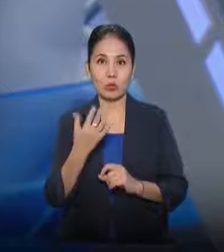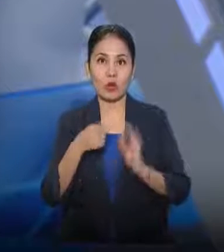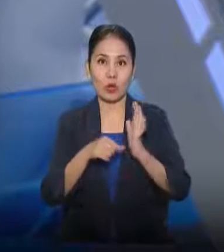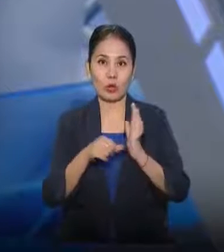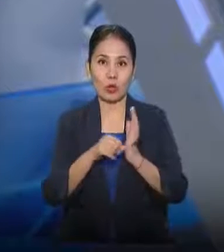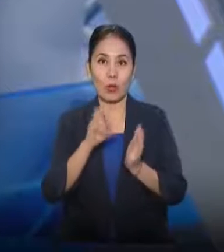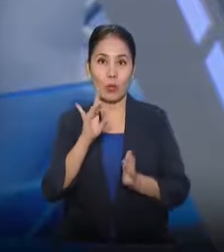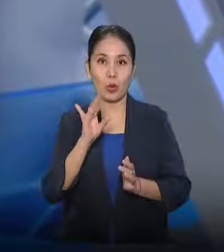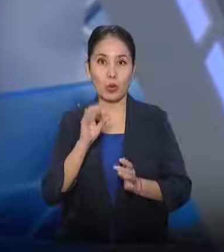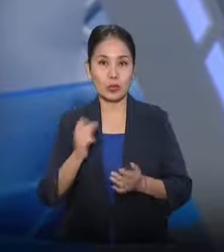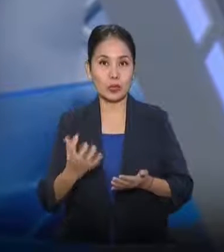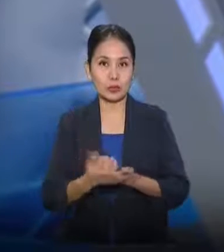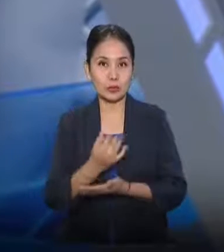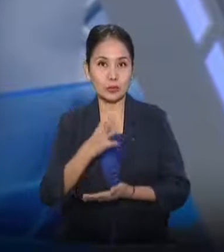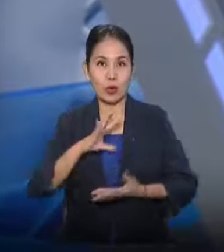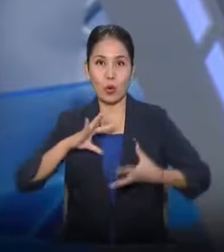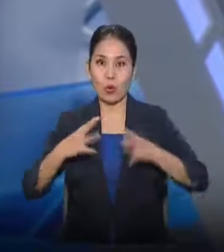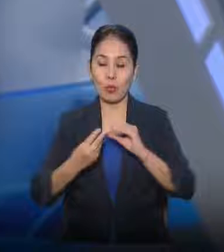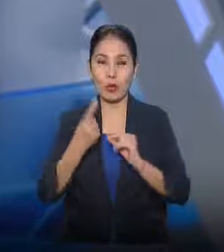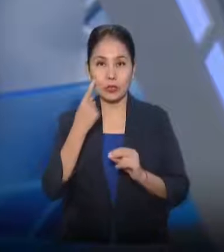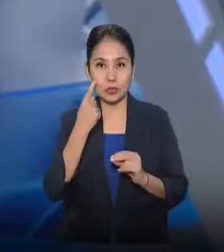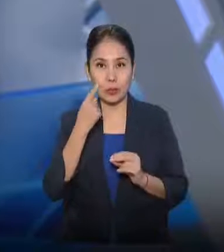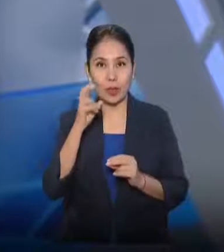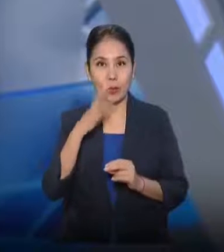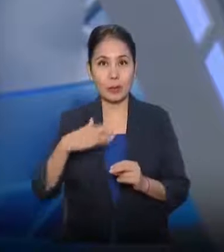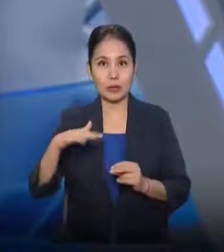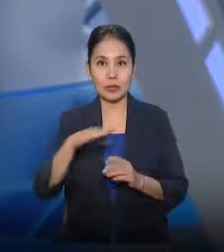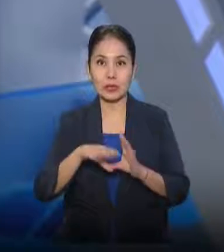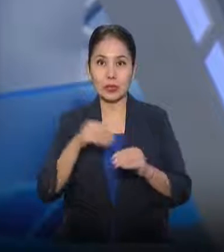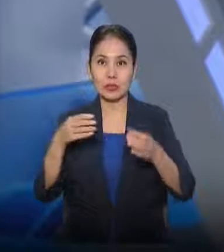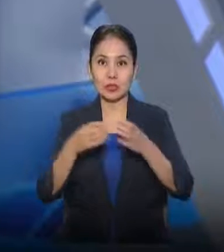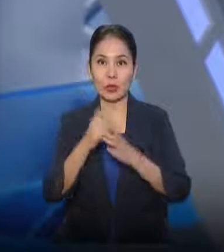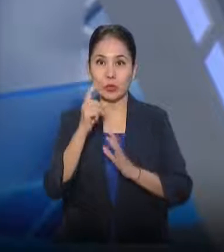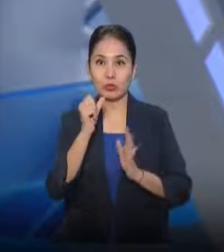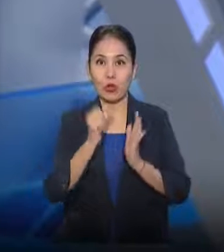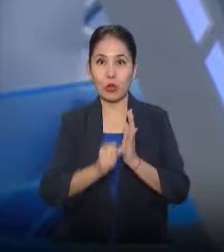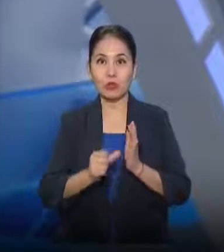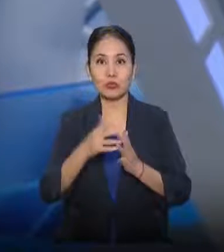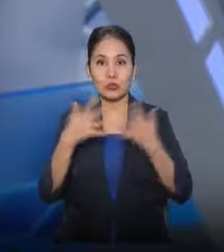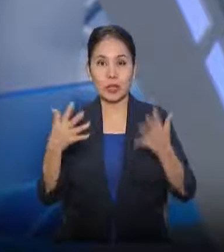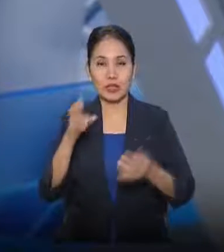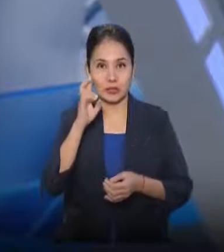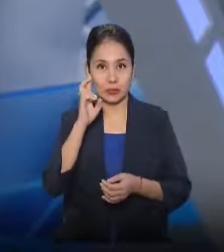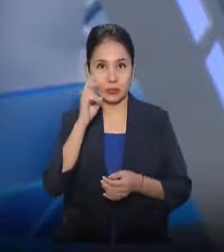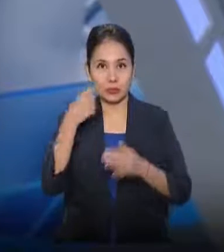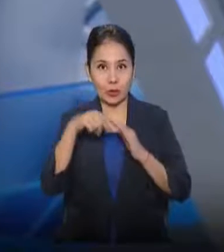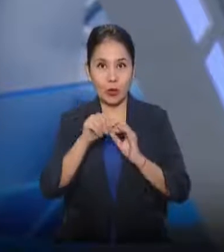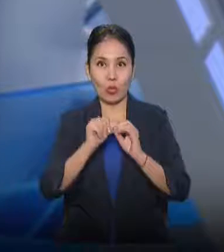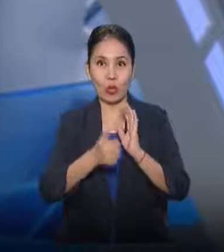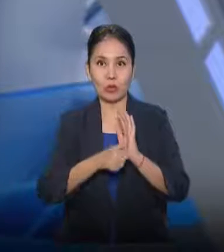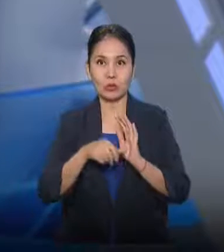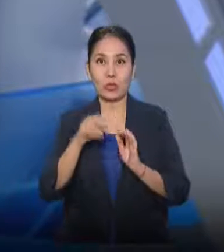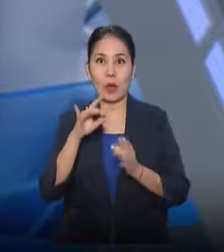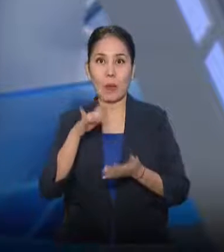bronza medaliga sazovor bo'lishdi. Umumiy hisobda mamlakatimiz terma jamoasi 160 dan ziyod davlatlar o'rtasida 16-chi,